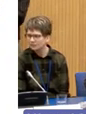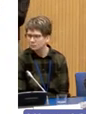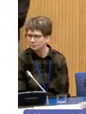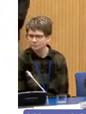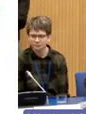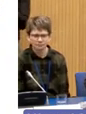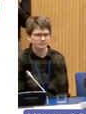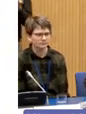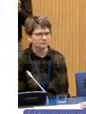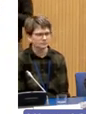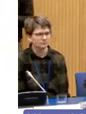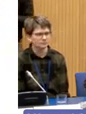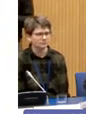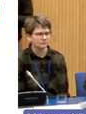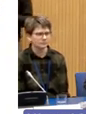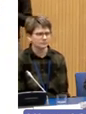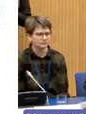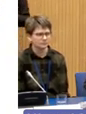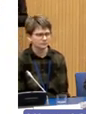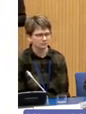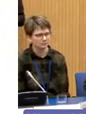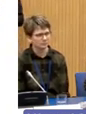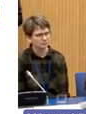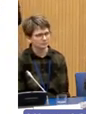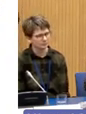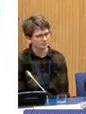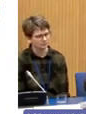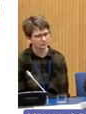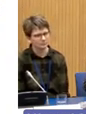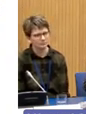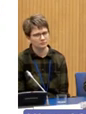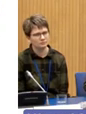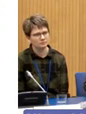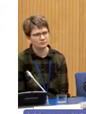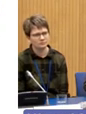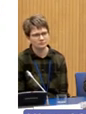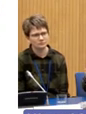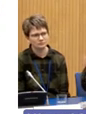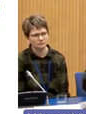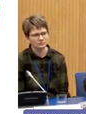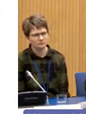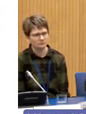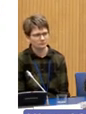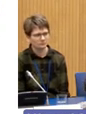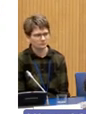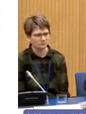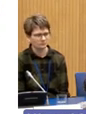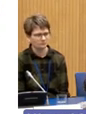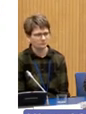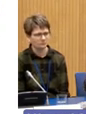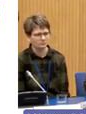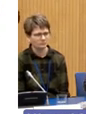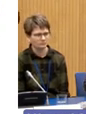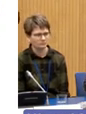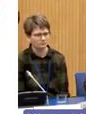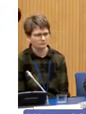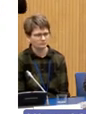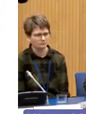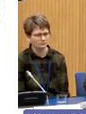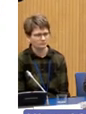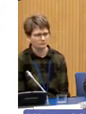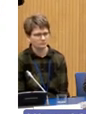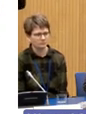vorhin erzählt mit den Studierendenpartys. Auch das gehört natürlich zu dem Leben in einer Hochschule auf einem Campus dazu. Und